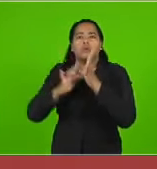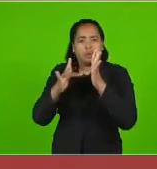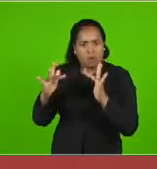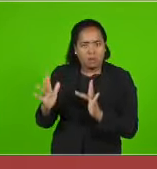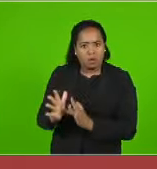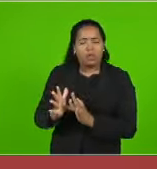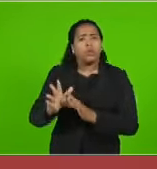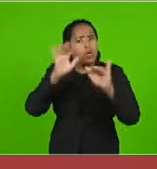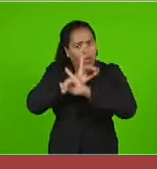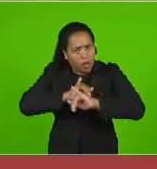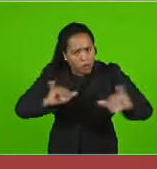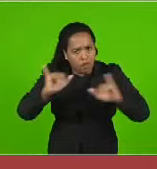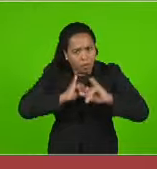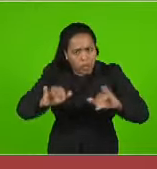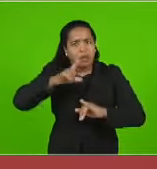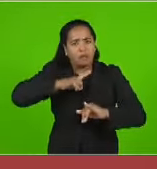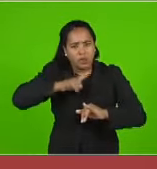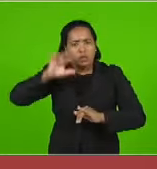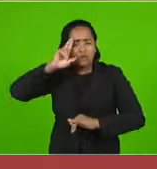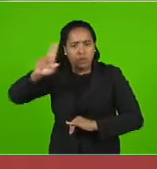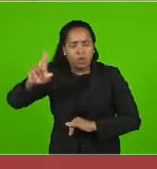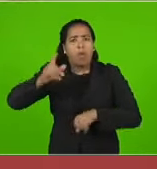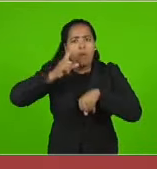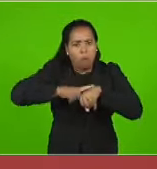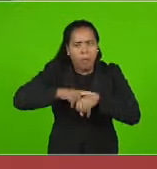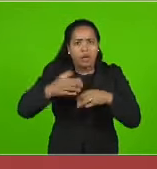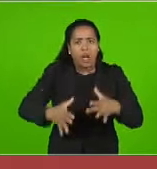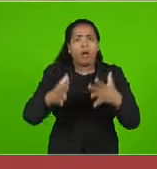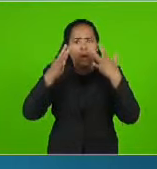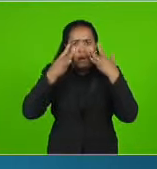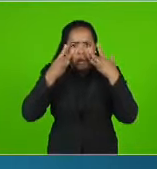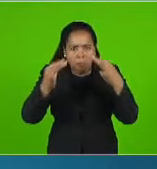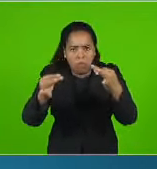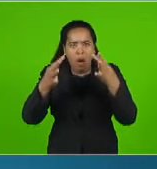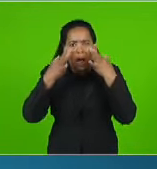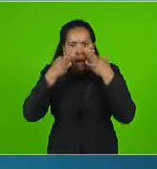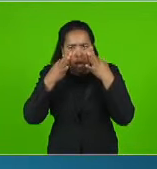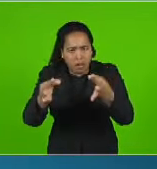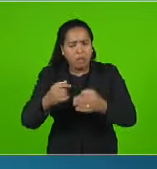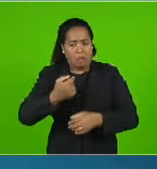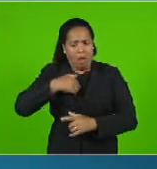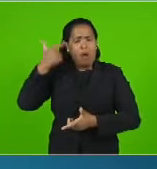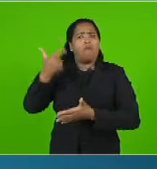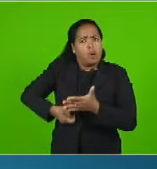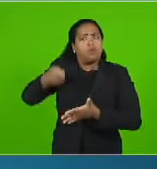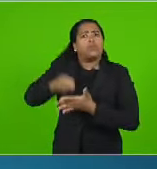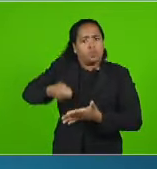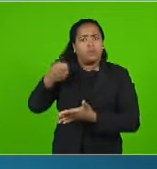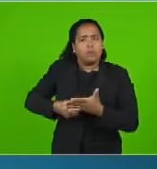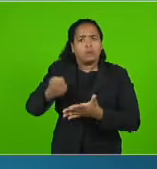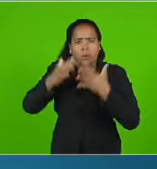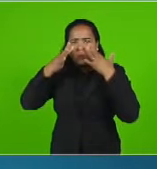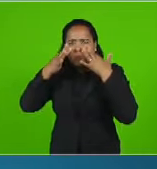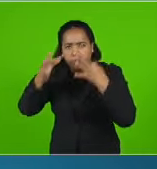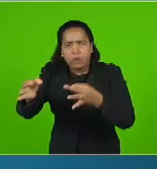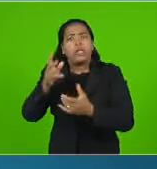представляет собой все. Иисус говорит, а то, что вам говорю, говорю всем, бодрствуйте. Это не только нам он говорит, он всем говорит.